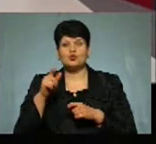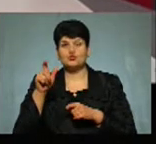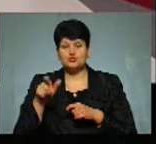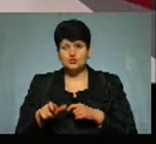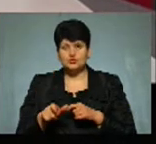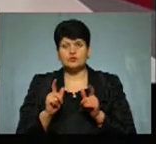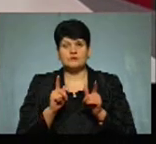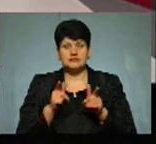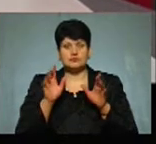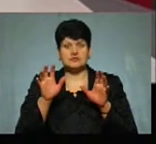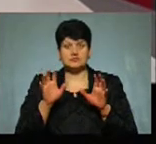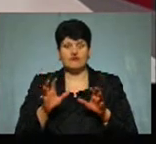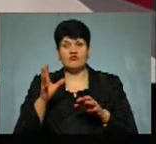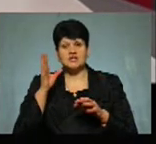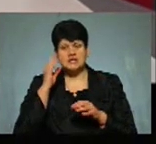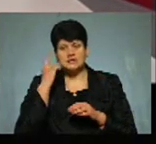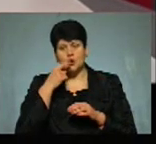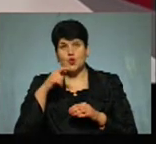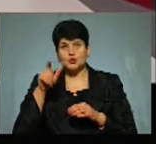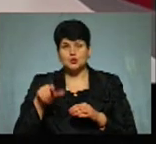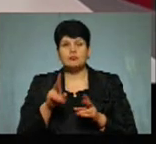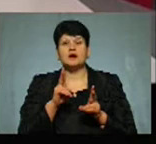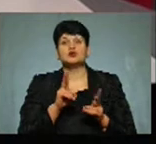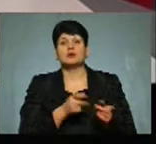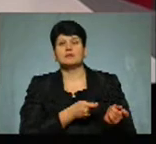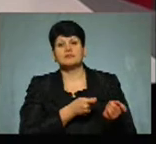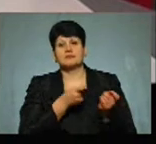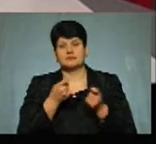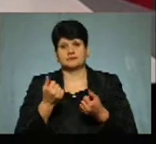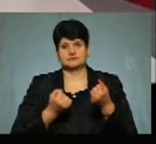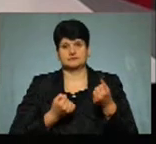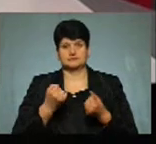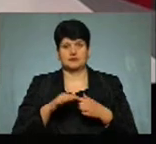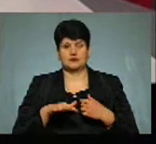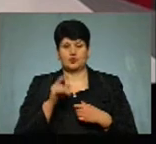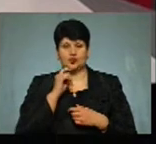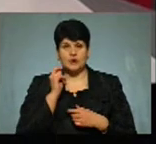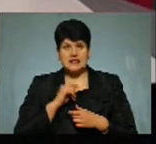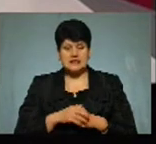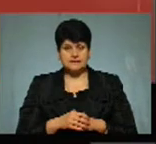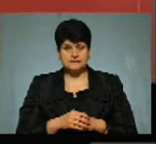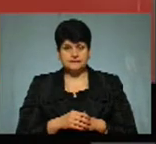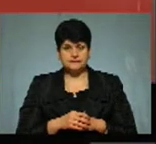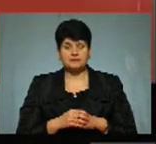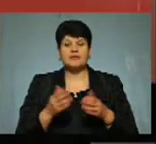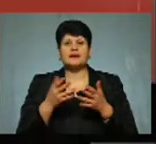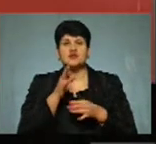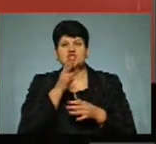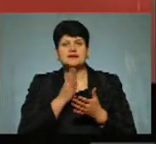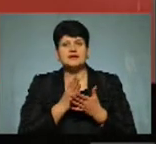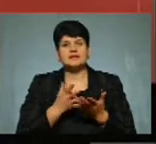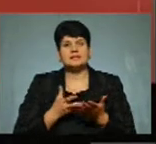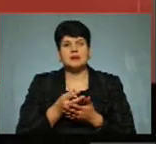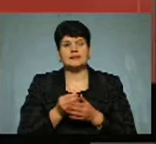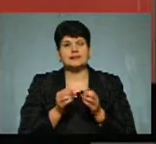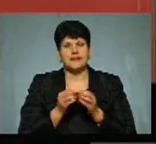чинного законодавства, вважається особа, яка ввезла такий автомобіль на територію України. Який час є для сплати? Ви казали